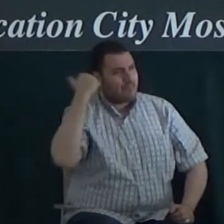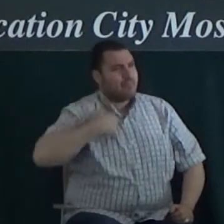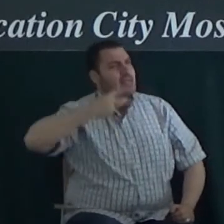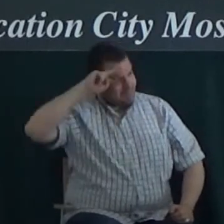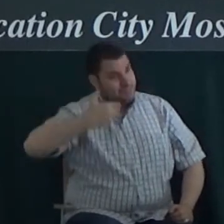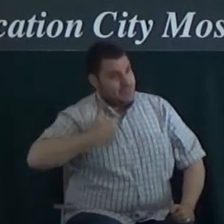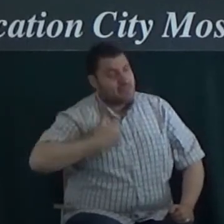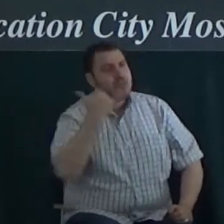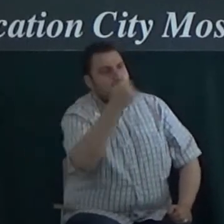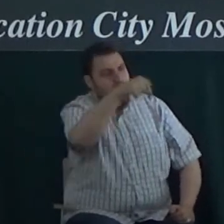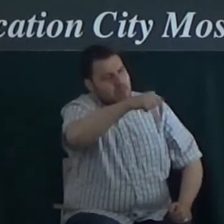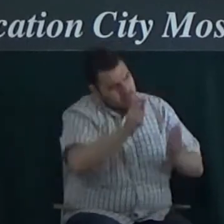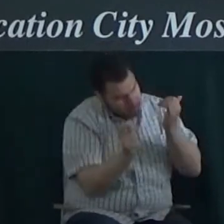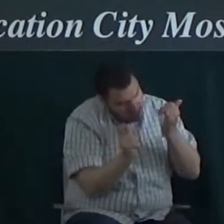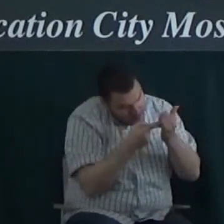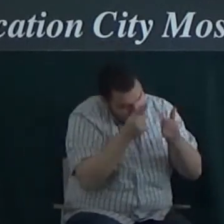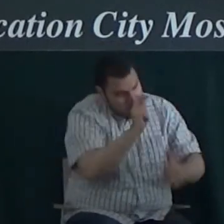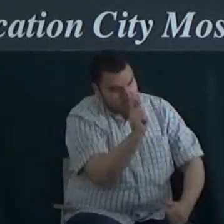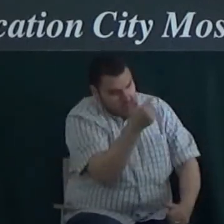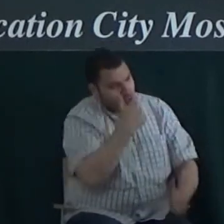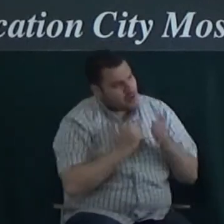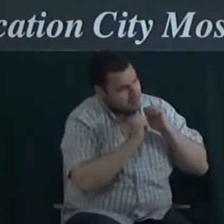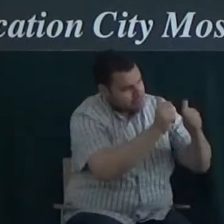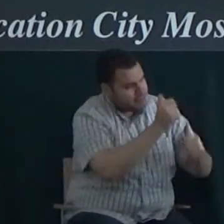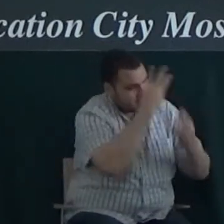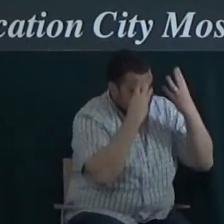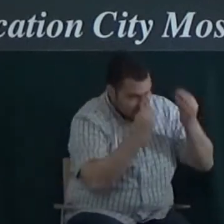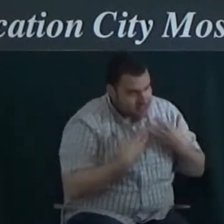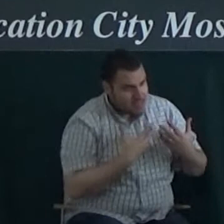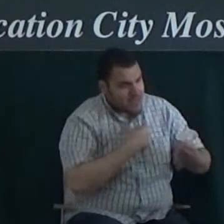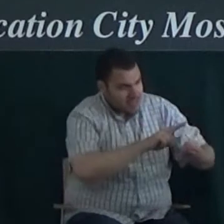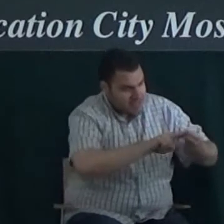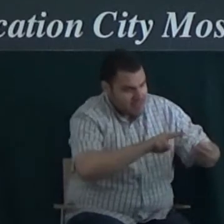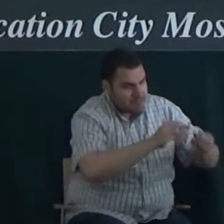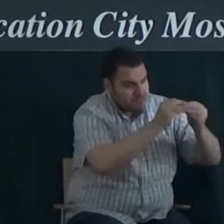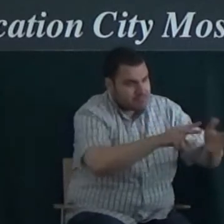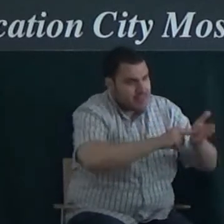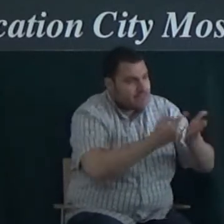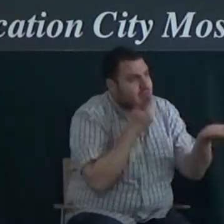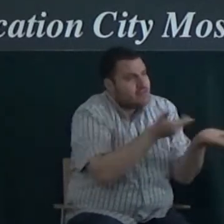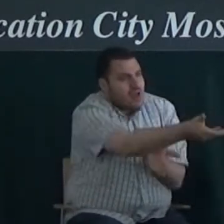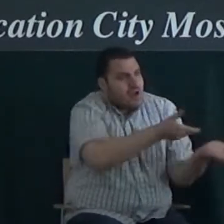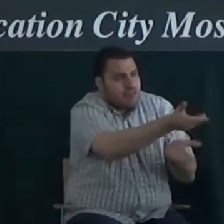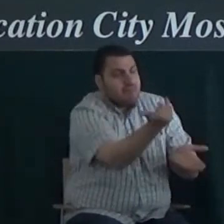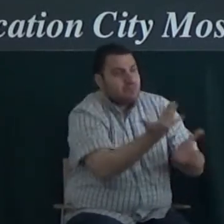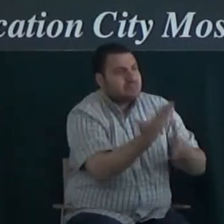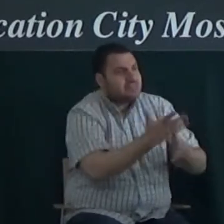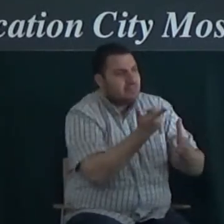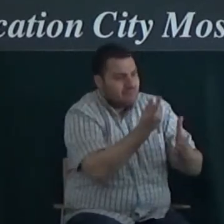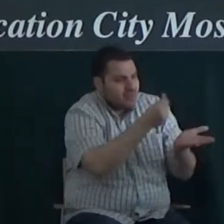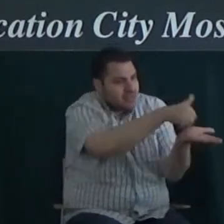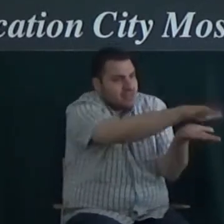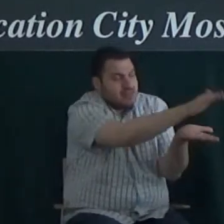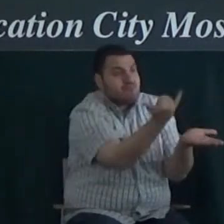من المظالم فليردها اليوم قبل أن يأتي يوم لا دينار فيه ولا درهم، وليتقي دعوة